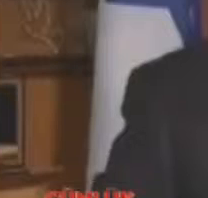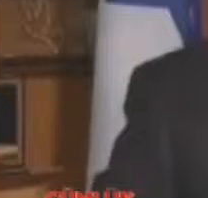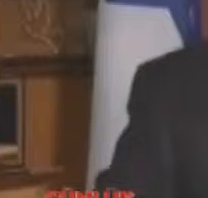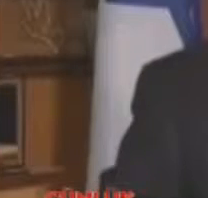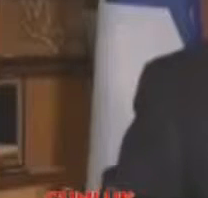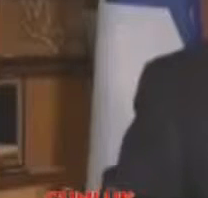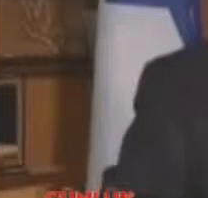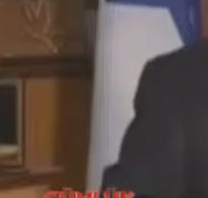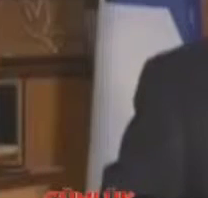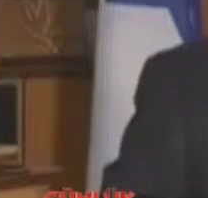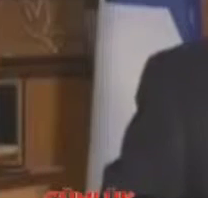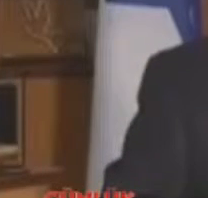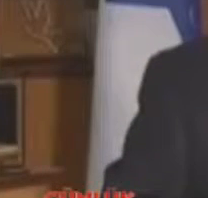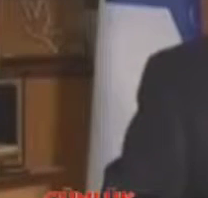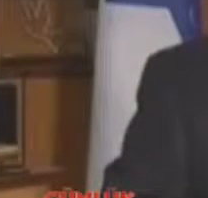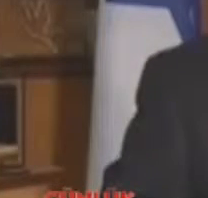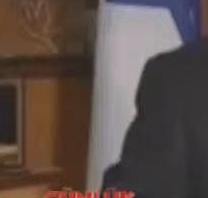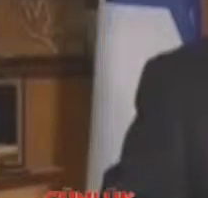הרשת שבישראל.